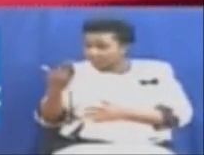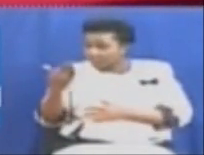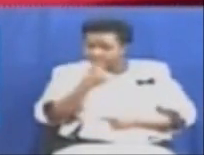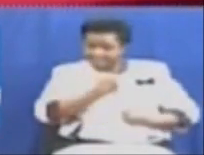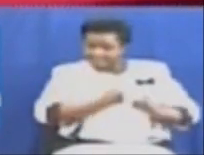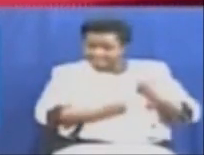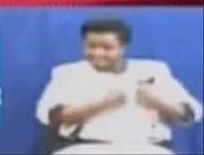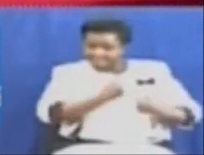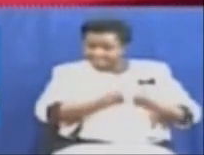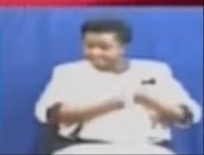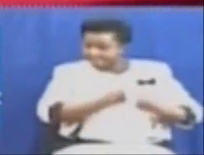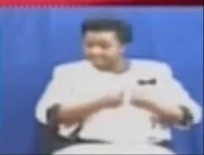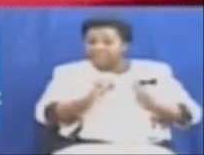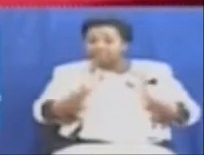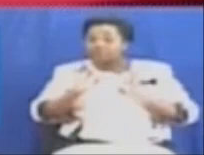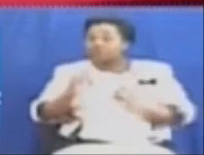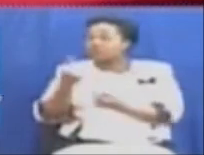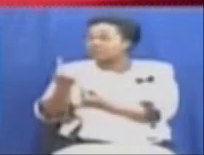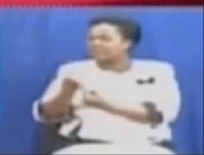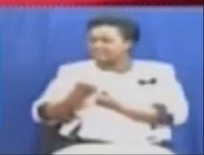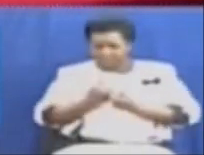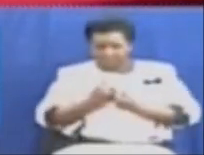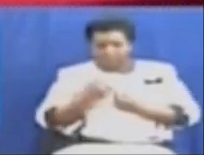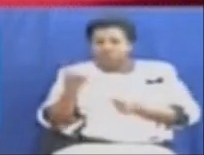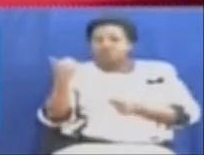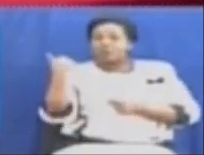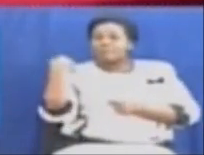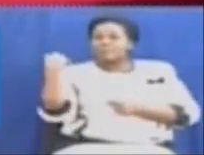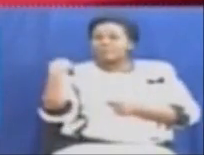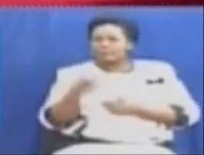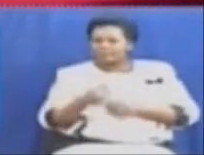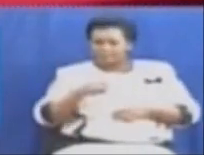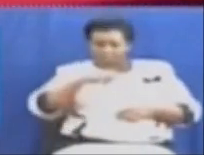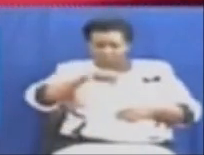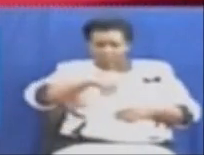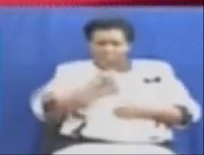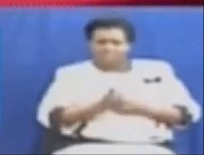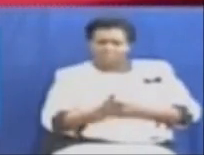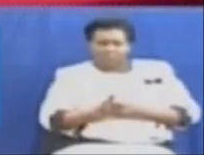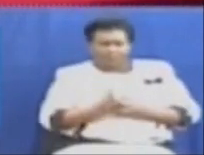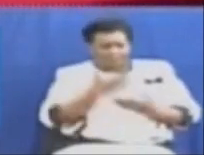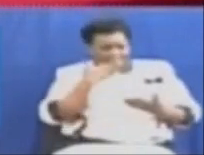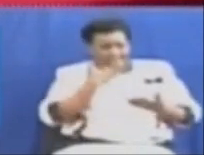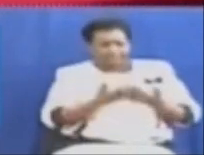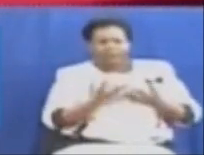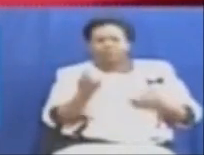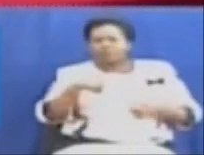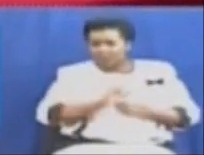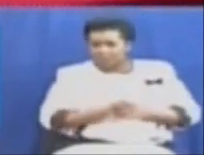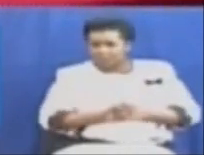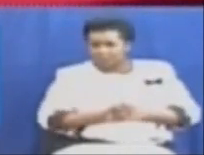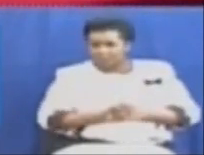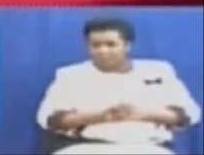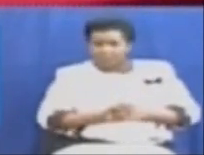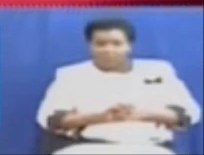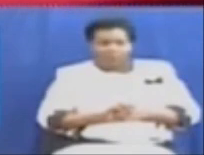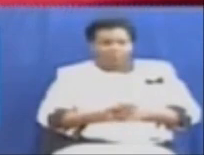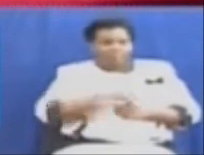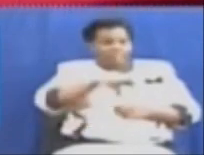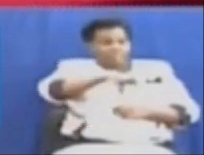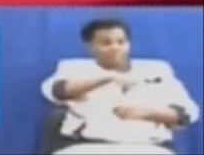mwisho wao ni milioni 3, ni kwa sababu ya kukosa mwanasheria. Nataka kujua serikali imejipangaje kuhusu hilo.